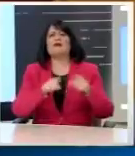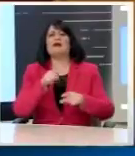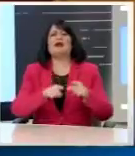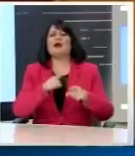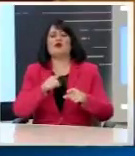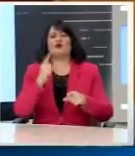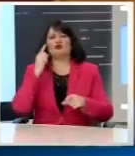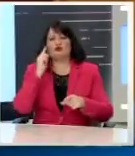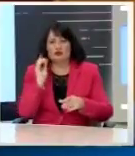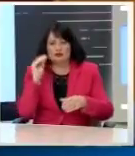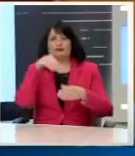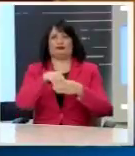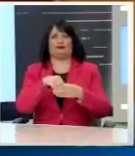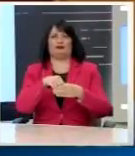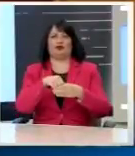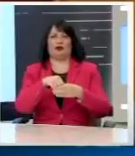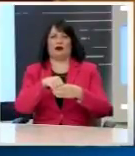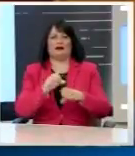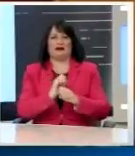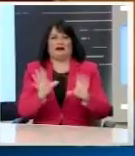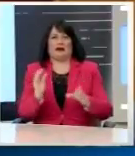που τώρα μπήκαν, είδαν φως και μπήκαν.